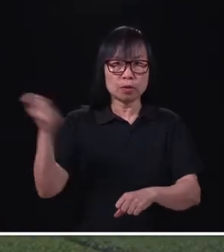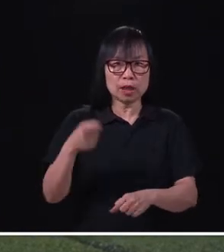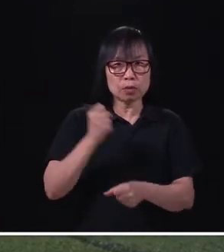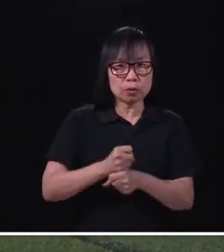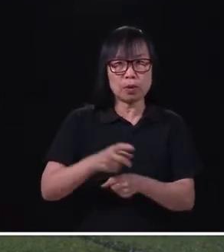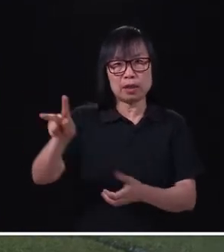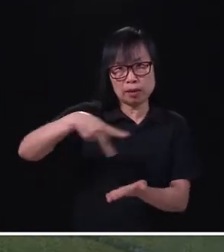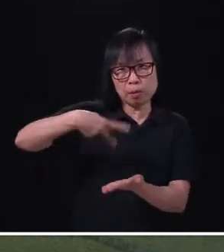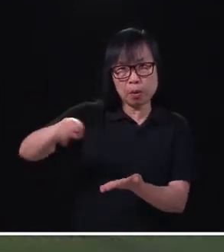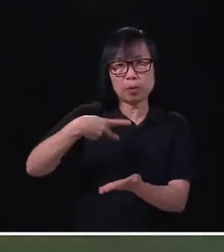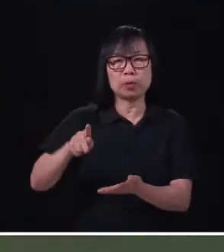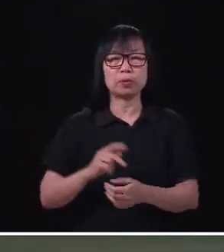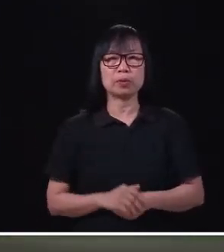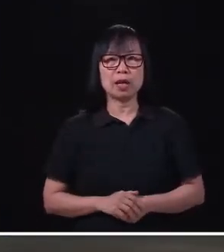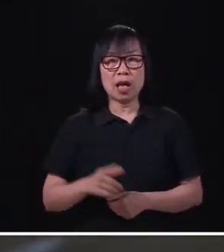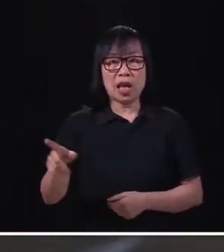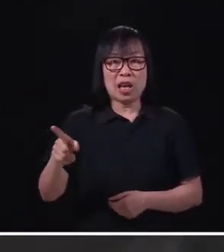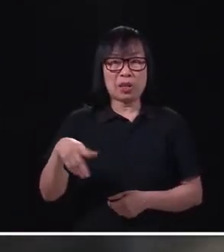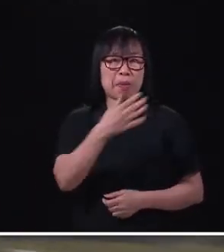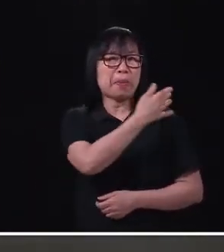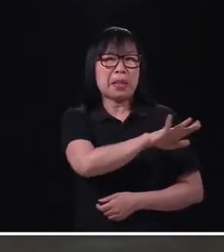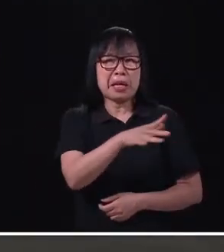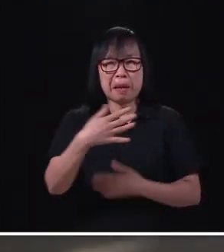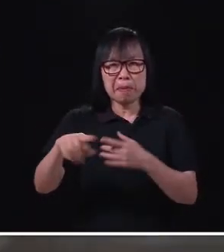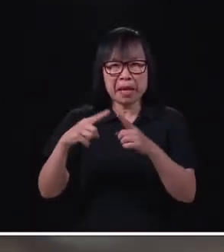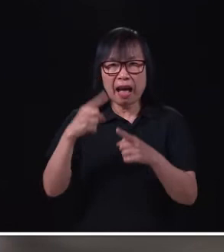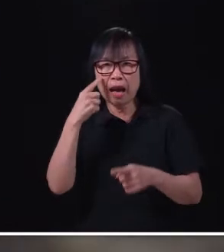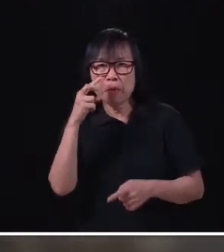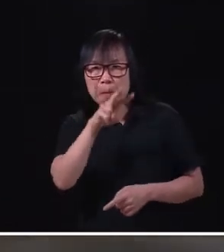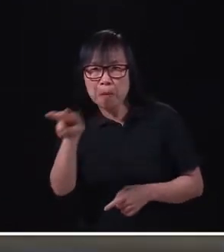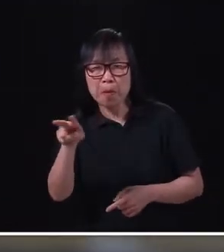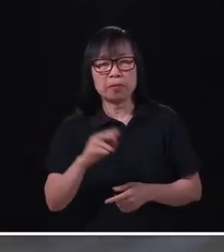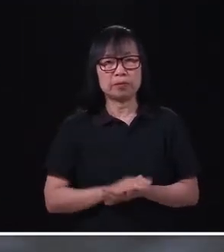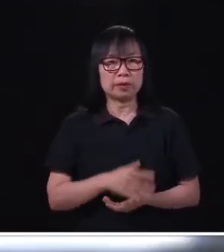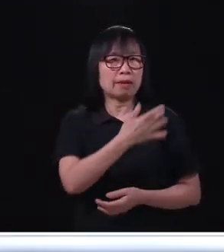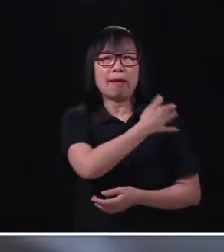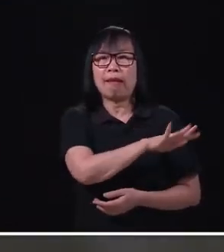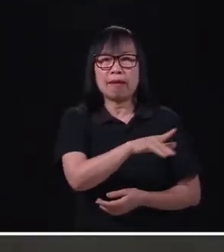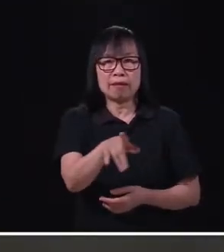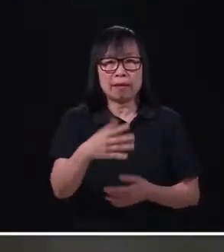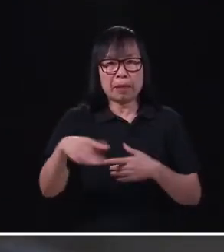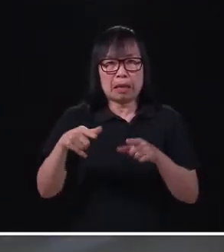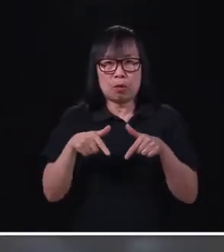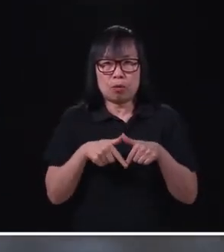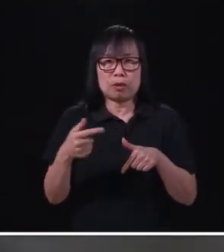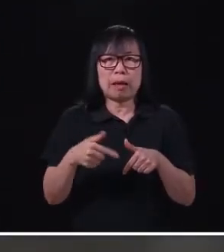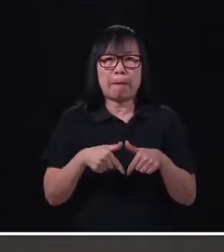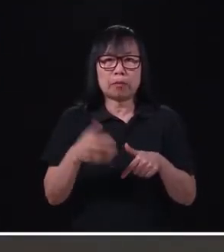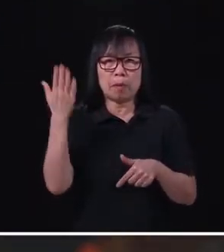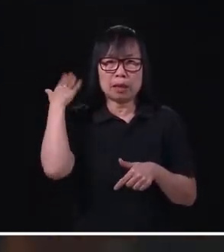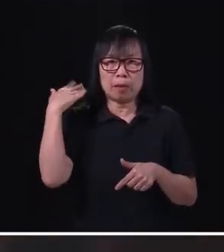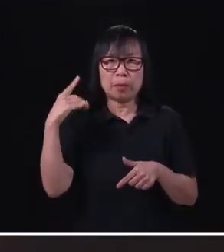刻會做嘅就係跳舞。佢哋懶得理人哋用咩嘅眼光睇佢哋，亦都懶理一啲別有用